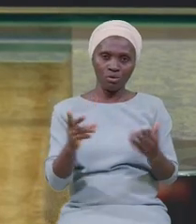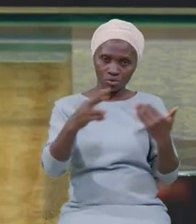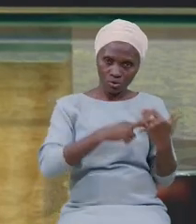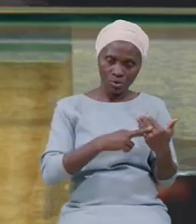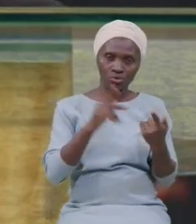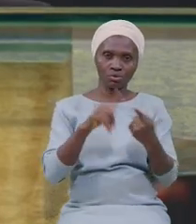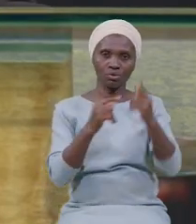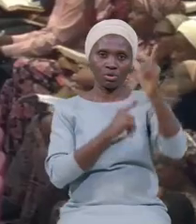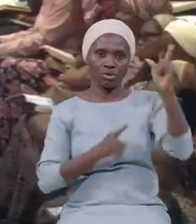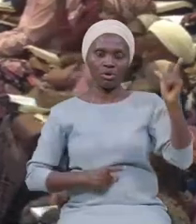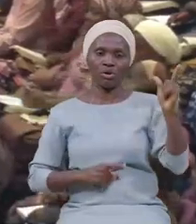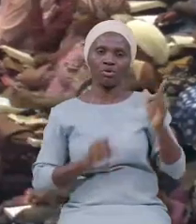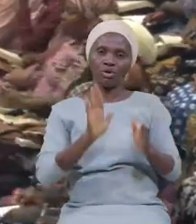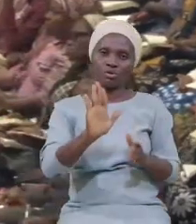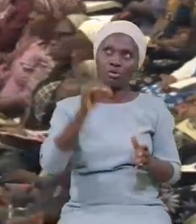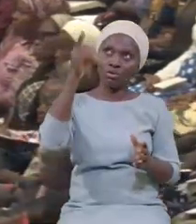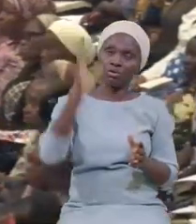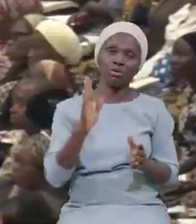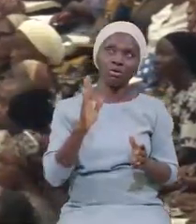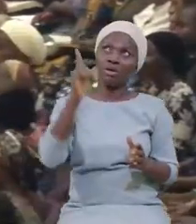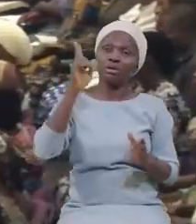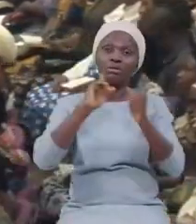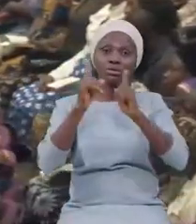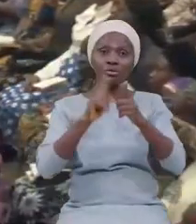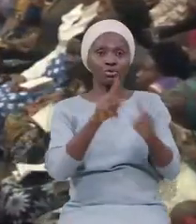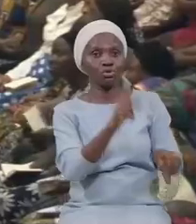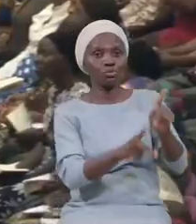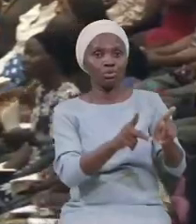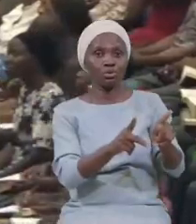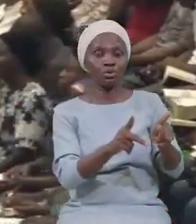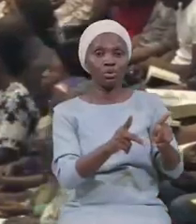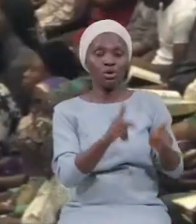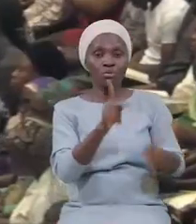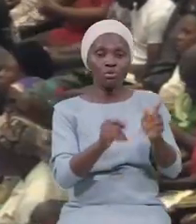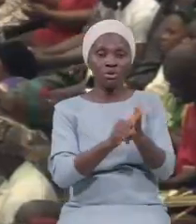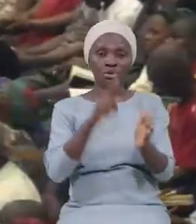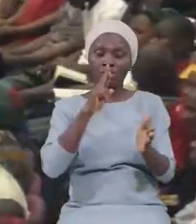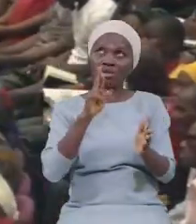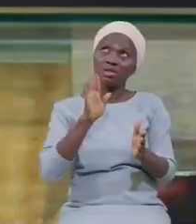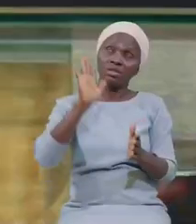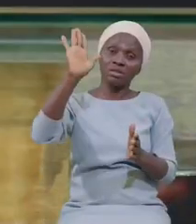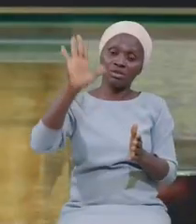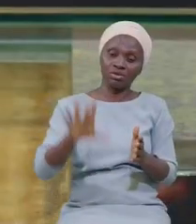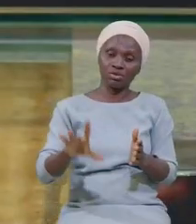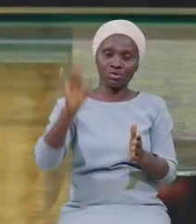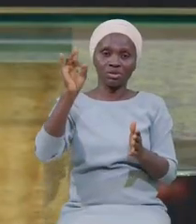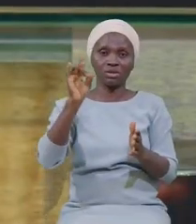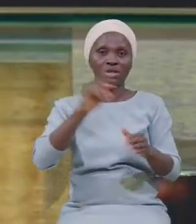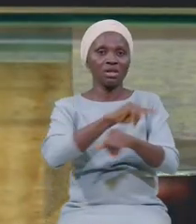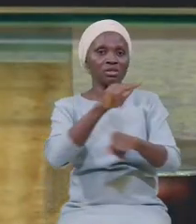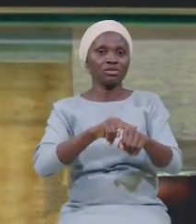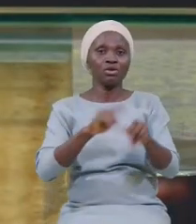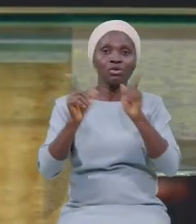et revenez à l'Éternel, votre Dieu. Alors Dieu s'adresse aux gens dans sa nation choisie. Il parlait aux pécheurs et